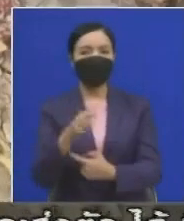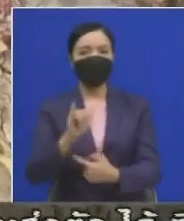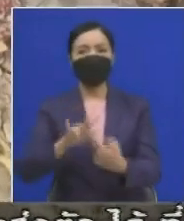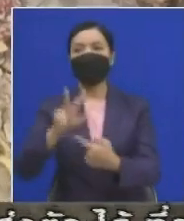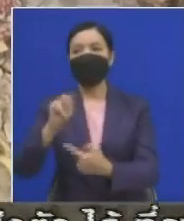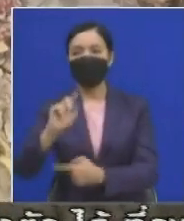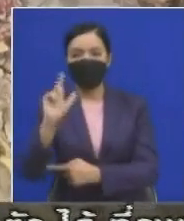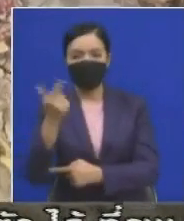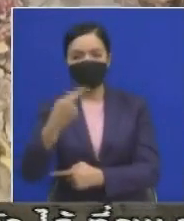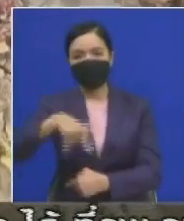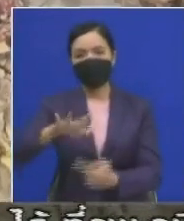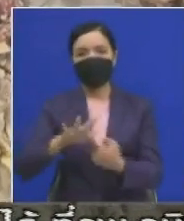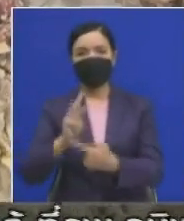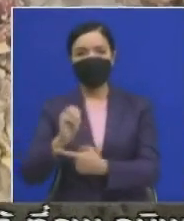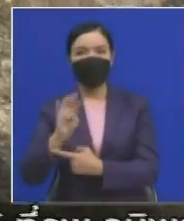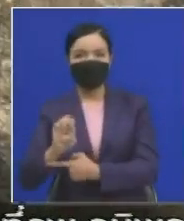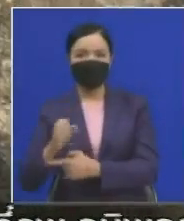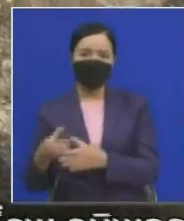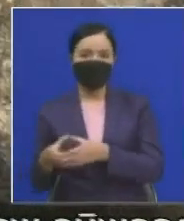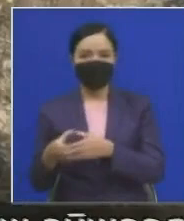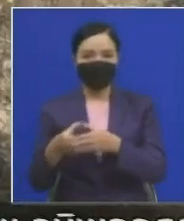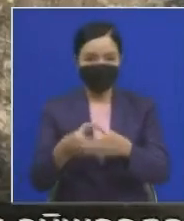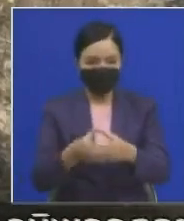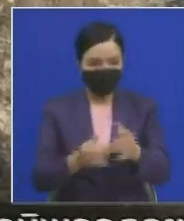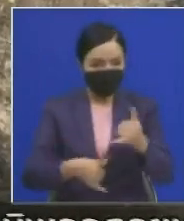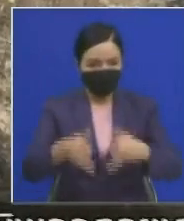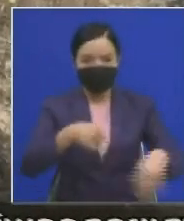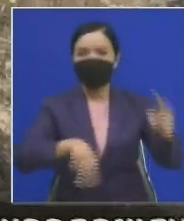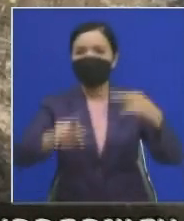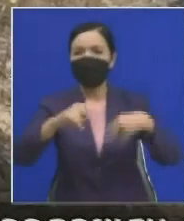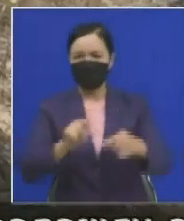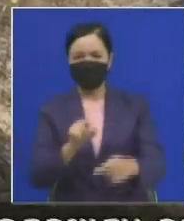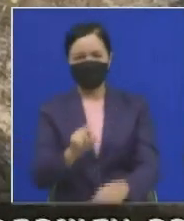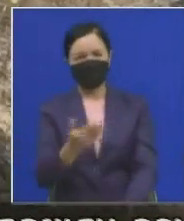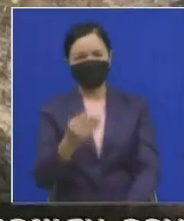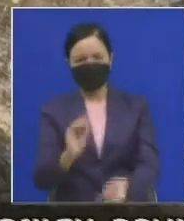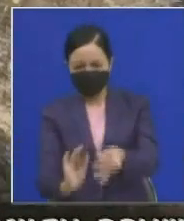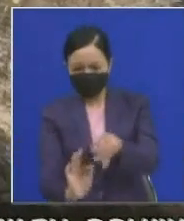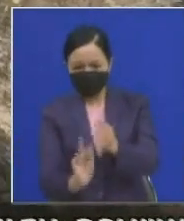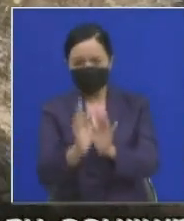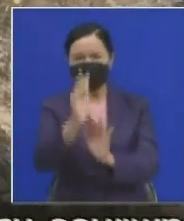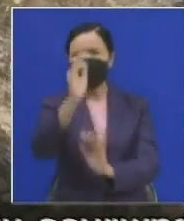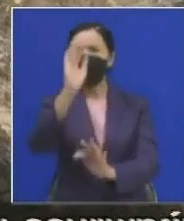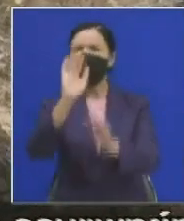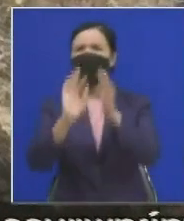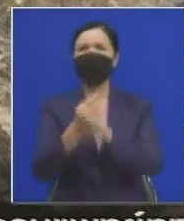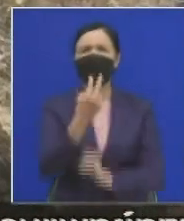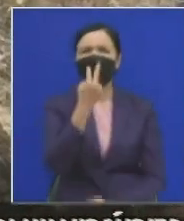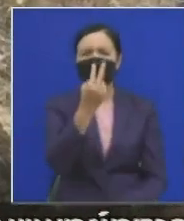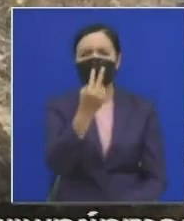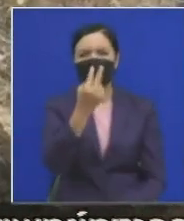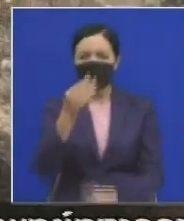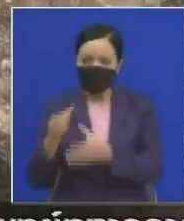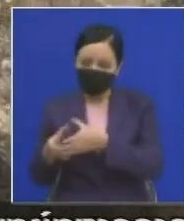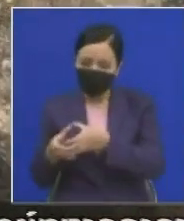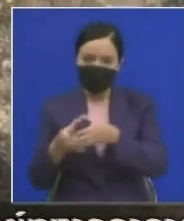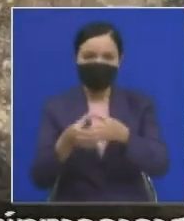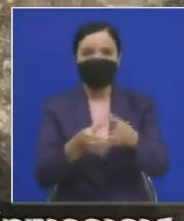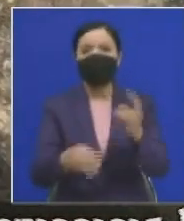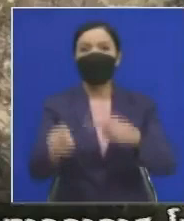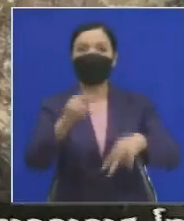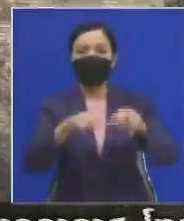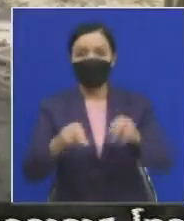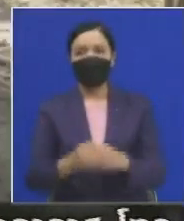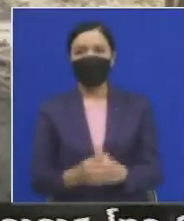ีการส่เจาหนาที่เข้าไปลตระเวนเพระวาเขาไปตรวจพบว่าให้มนมีควันไฟรอยขนมาก็เลยเขาไปตรวจสอบ